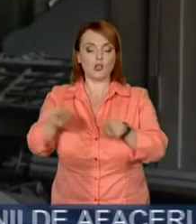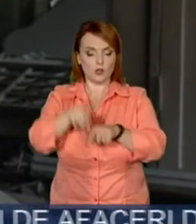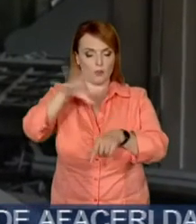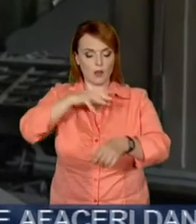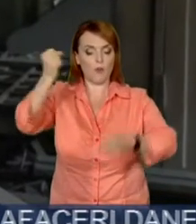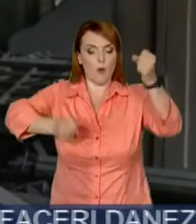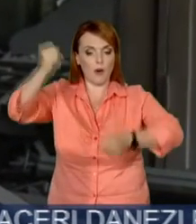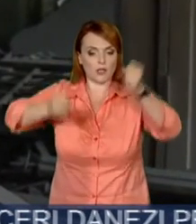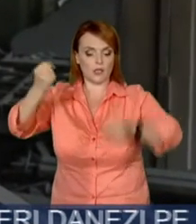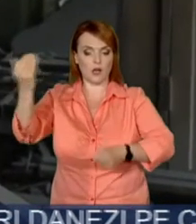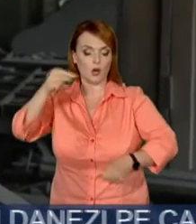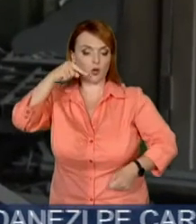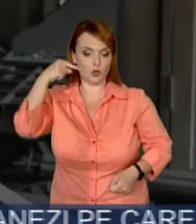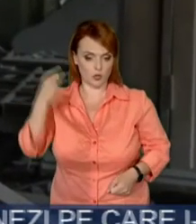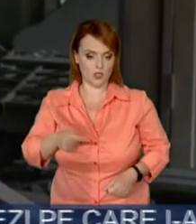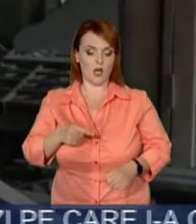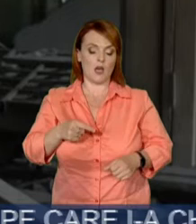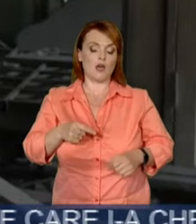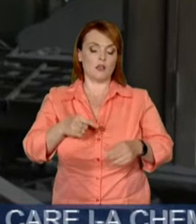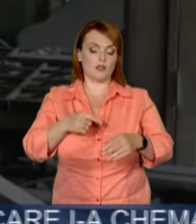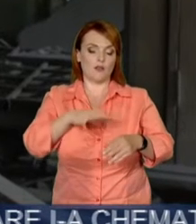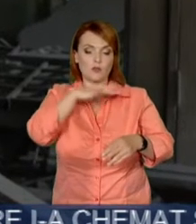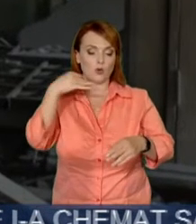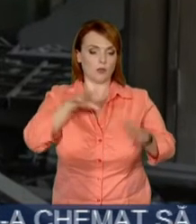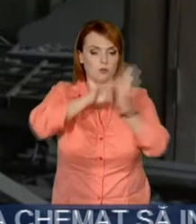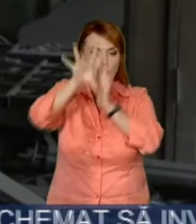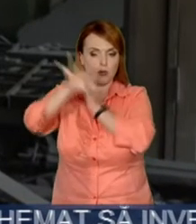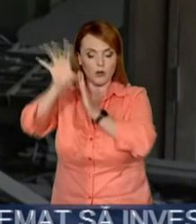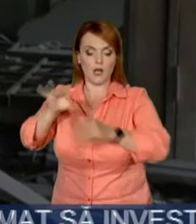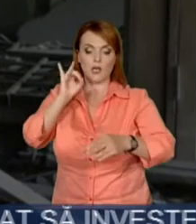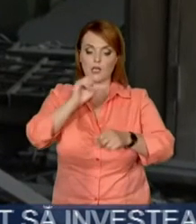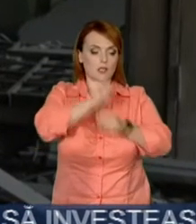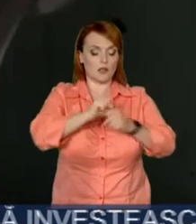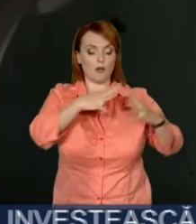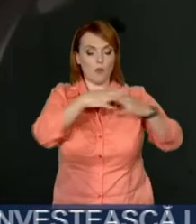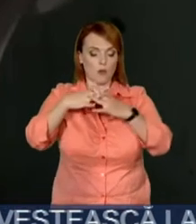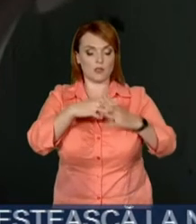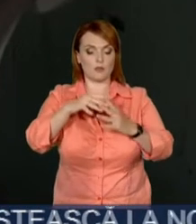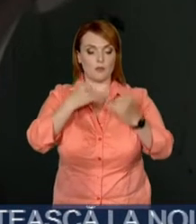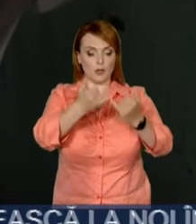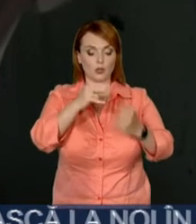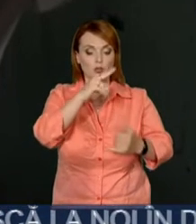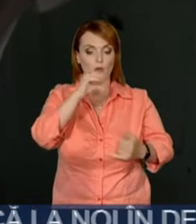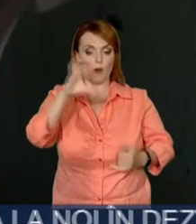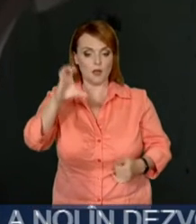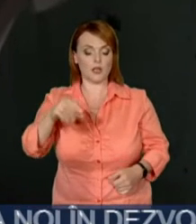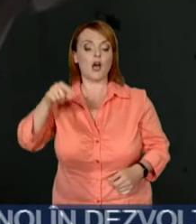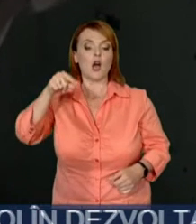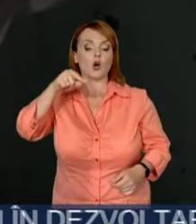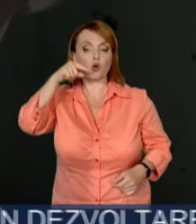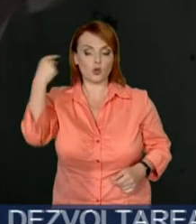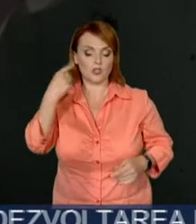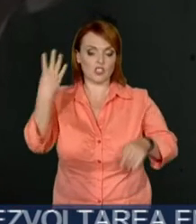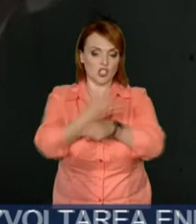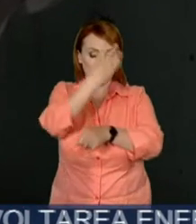cu utilizarea sistemelor lansatoare de rachete multiple. Nu contenesc luptele pentru Donbass. Rușii au atacat de cel puțin 4 ori